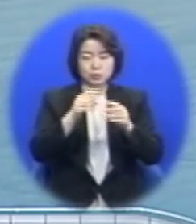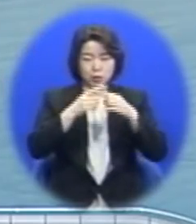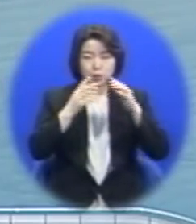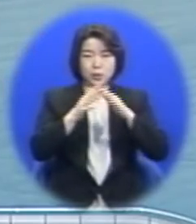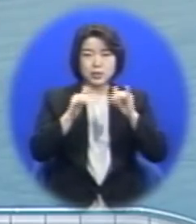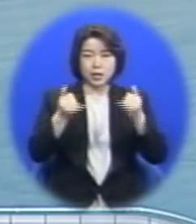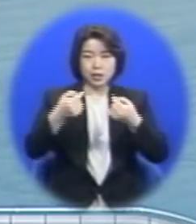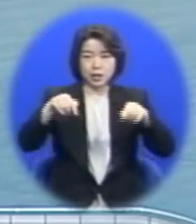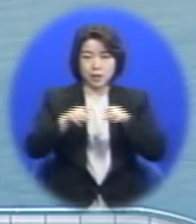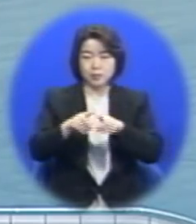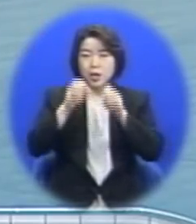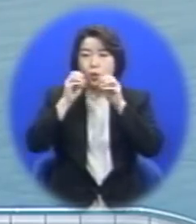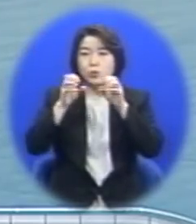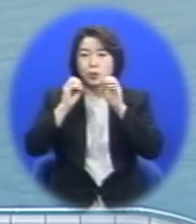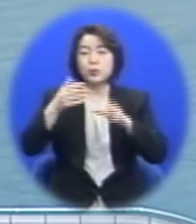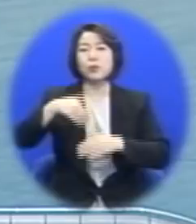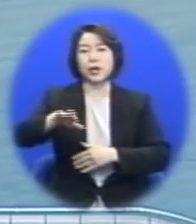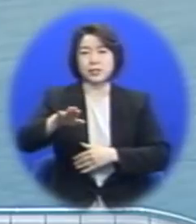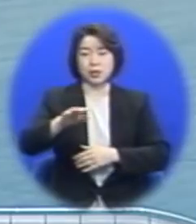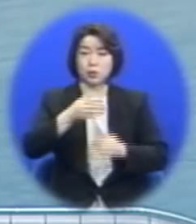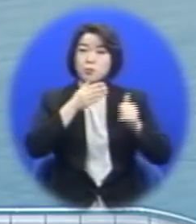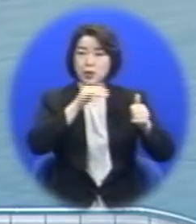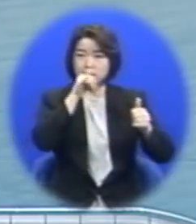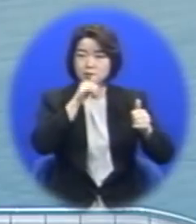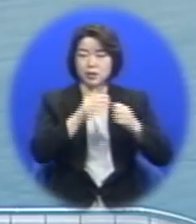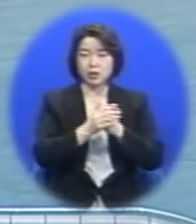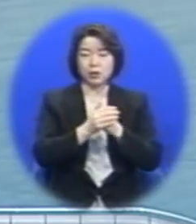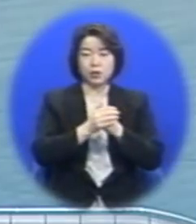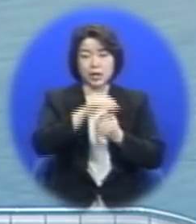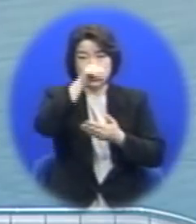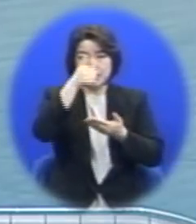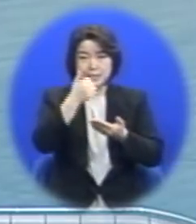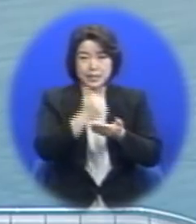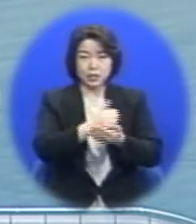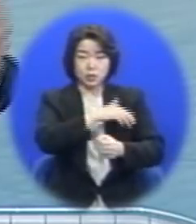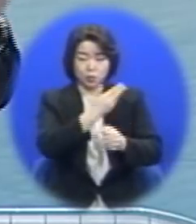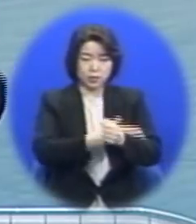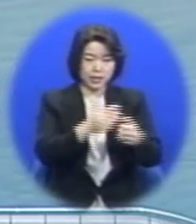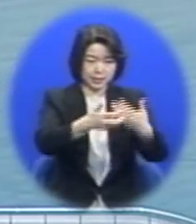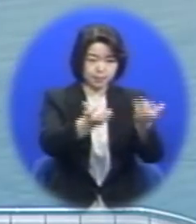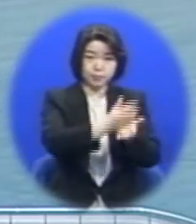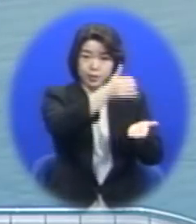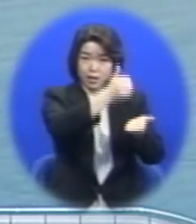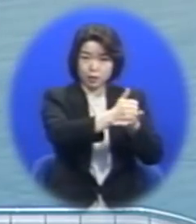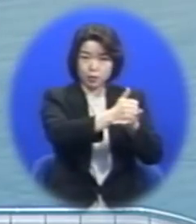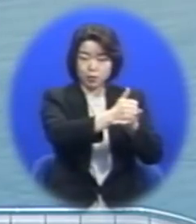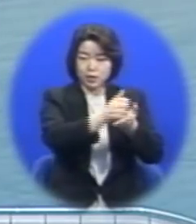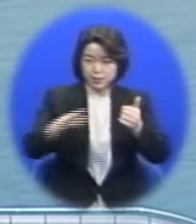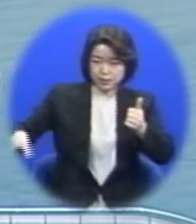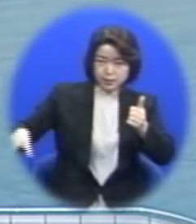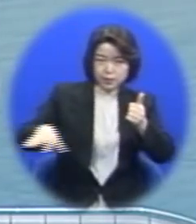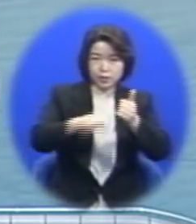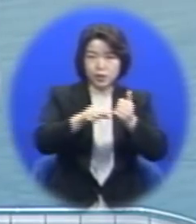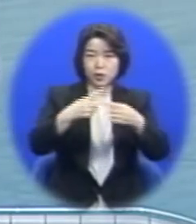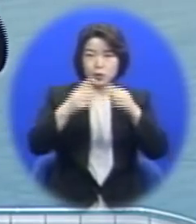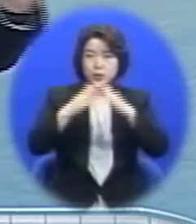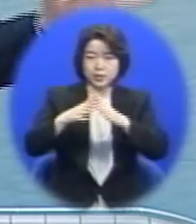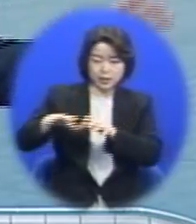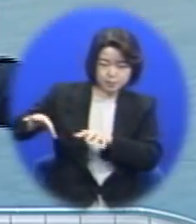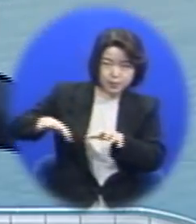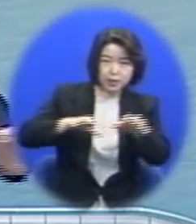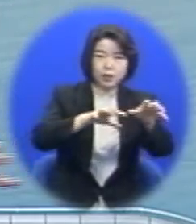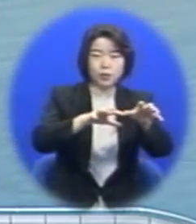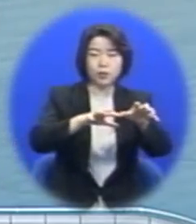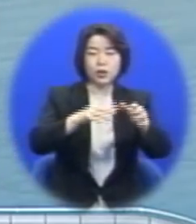그랬습니다. 장로님 권사님들이 조장이 되고 그리고 교인들이 다 따라 나가서 주일 예배 후에는 온